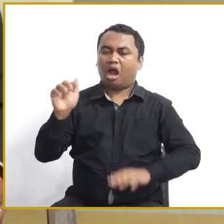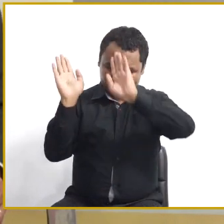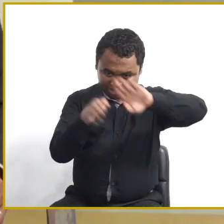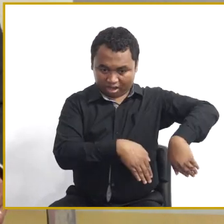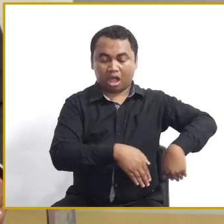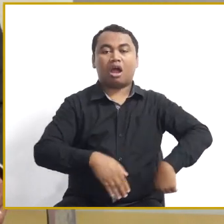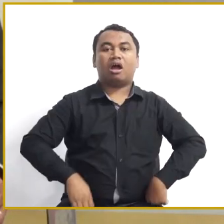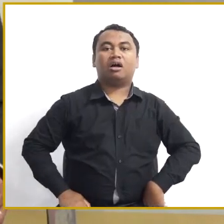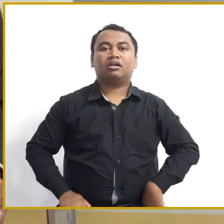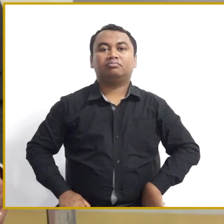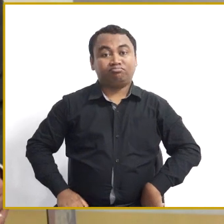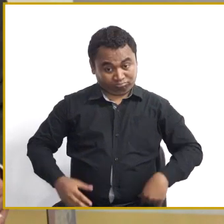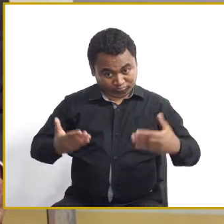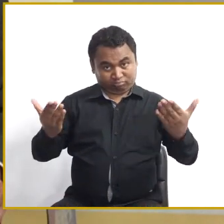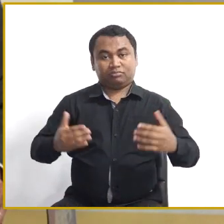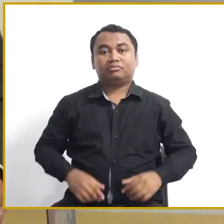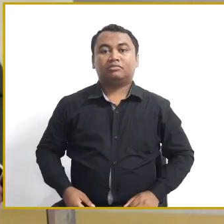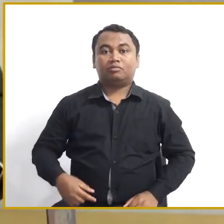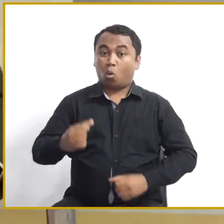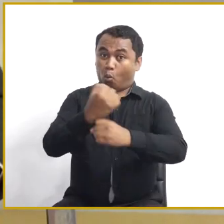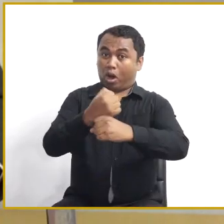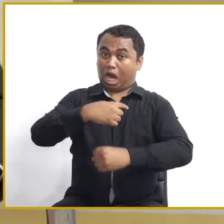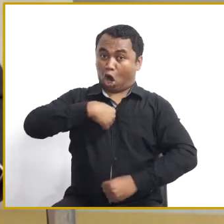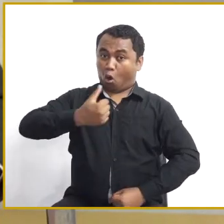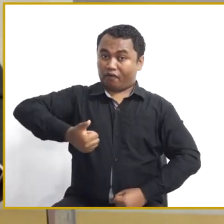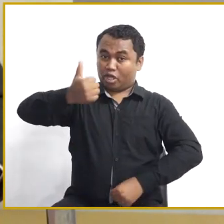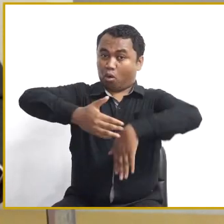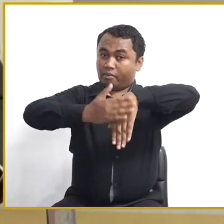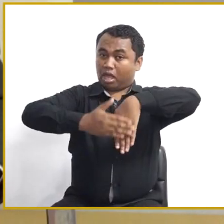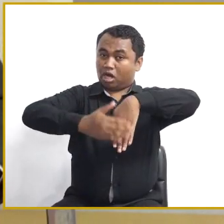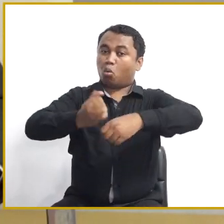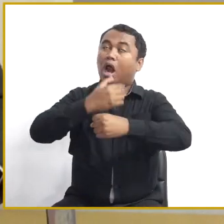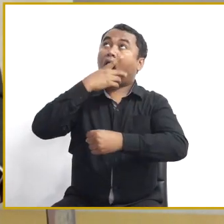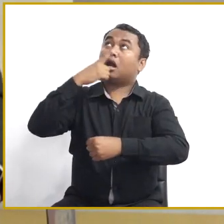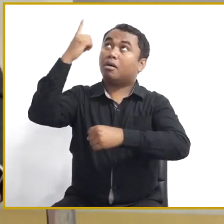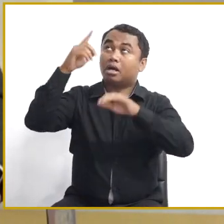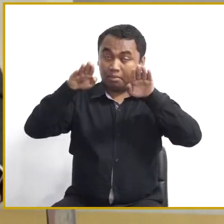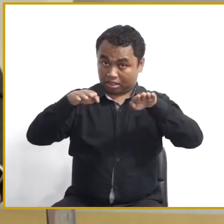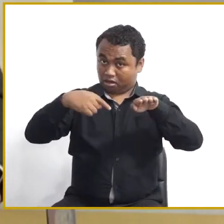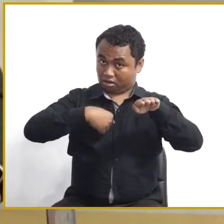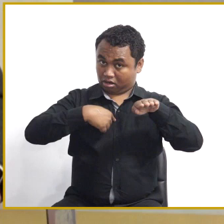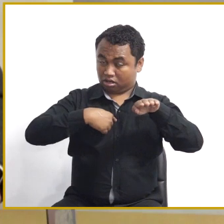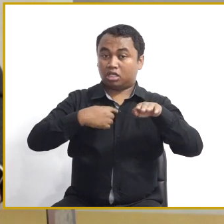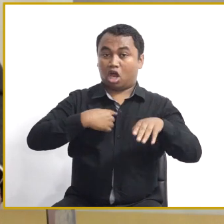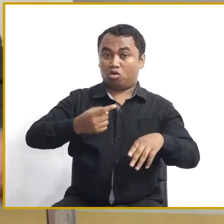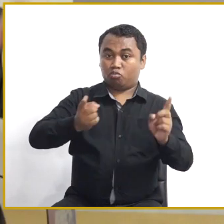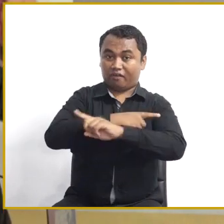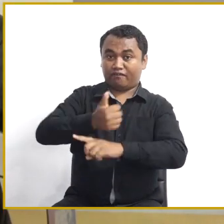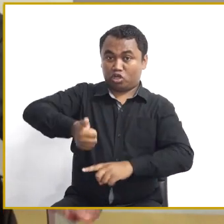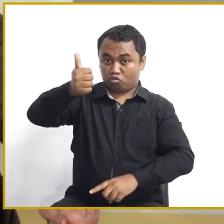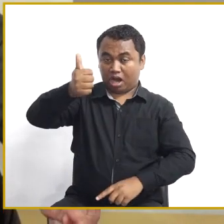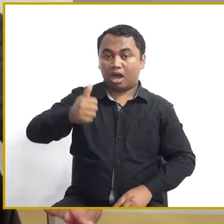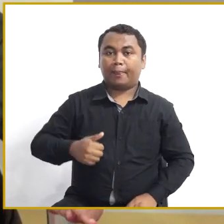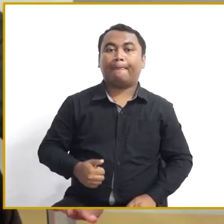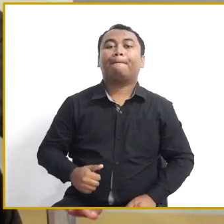Di kian si sahabat saya, fotun gion fitun rana zan rata inan demant, Abraham Razav. Di miuva